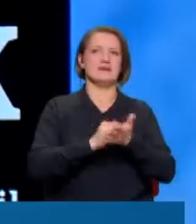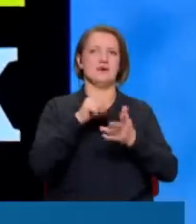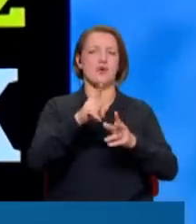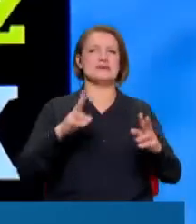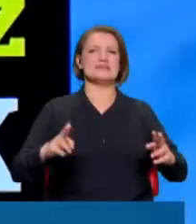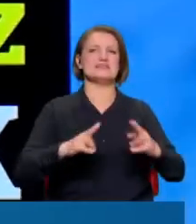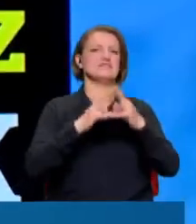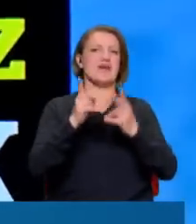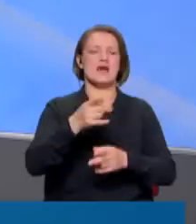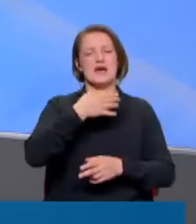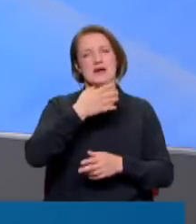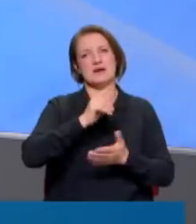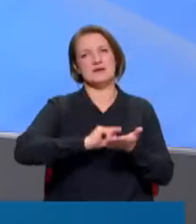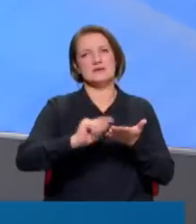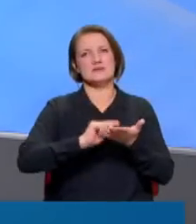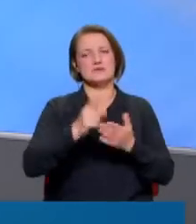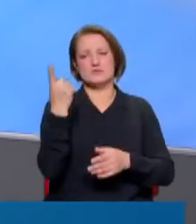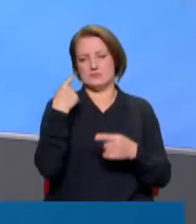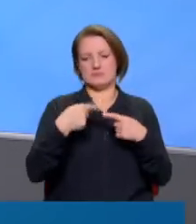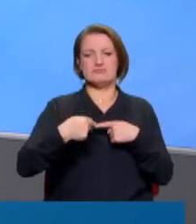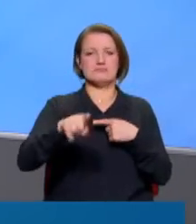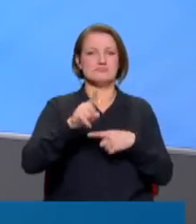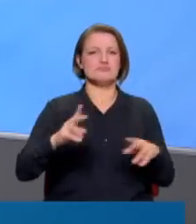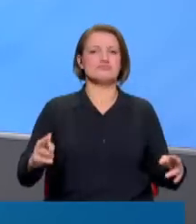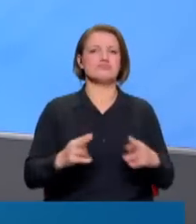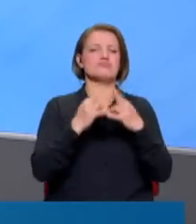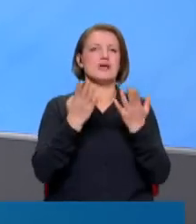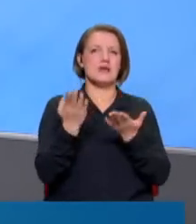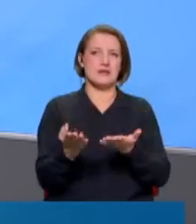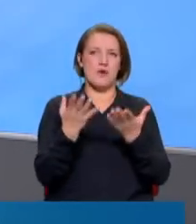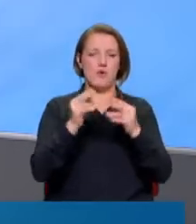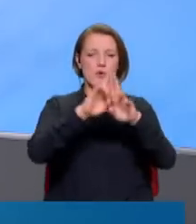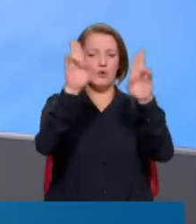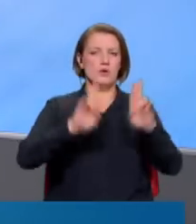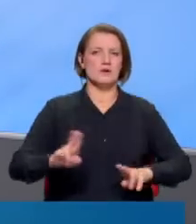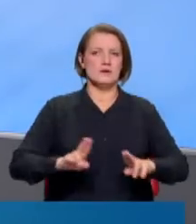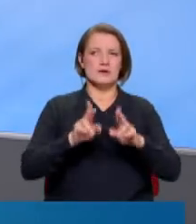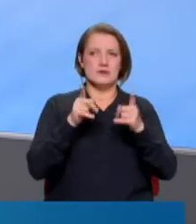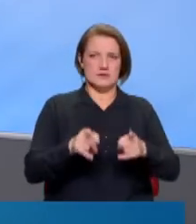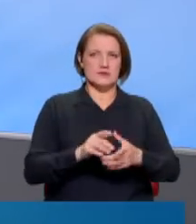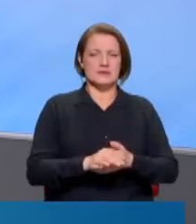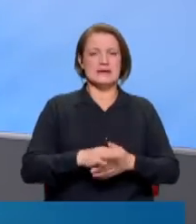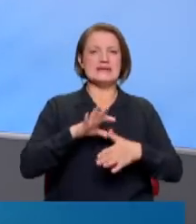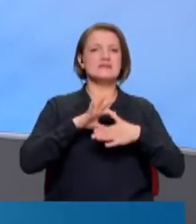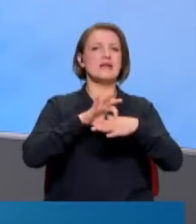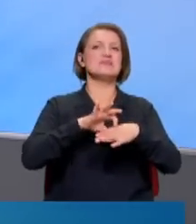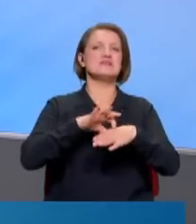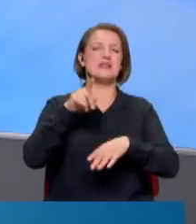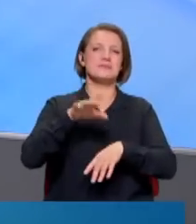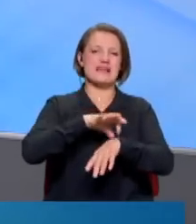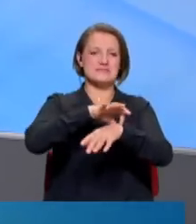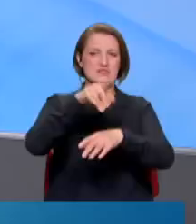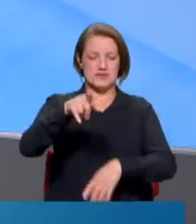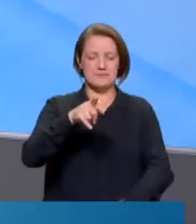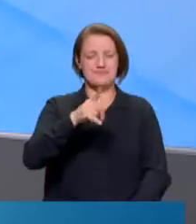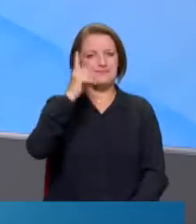zirveyi ele aldığı haberdi bakın dün itibariyle bu zirveye yansıyan uluslararası temsilcilerin özellikle